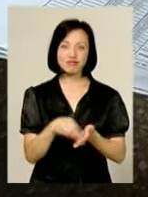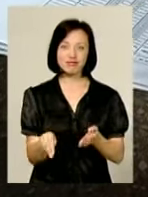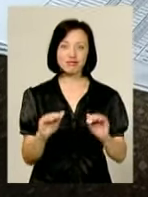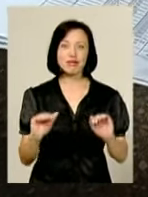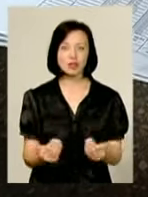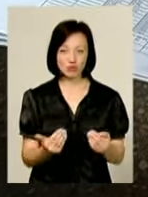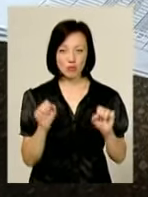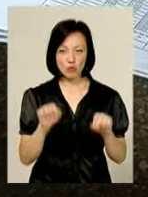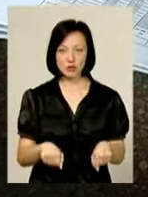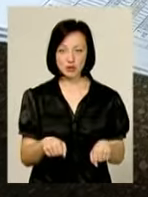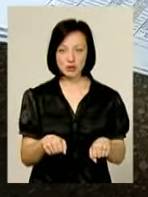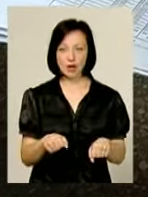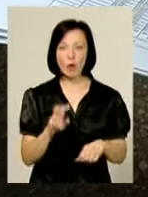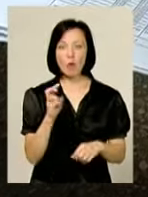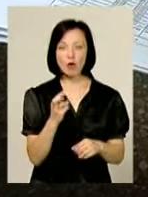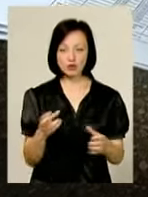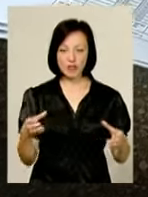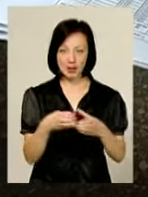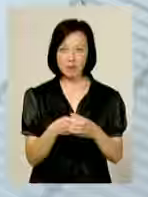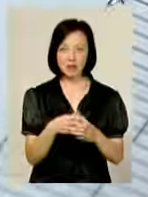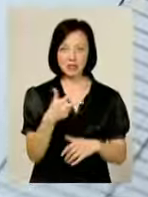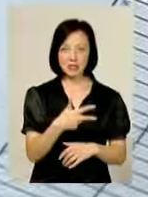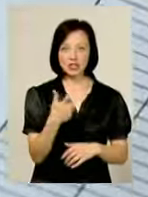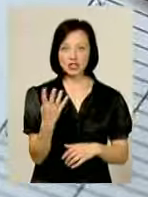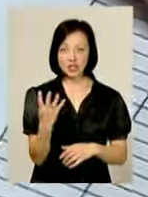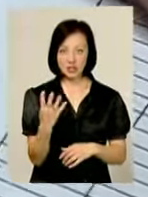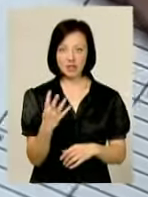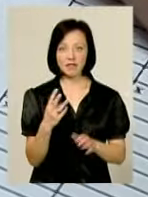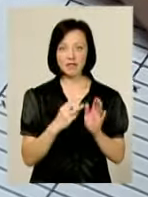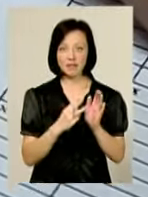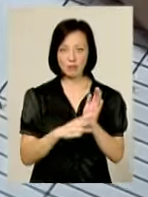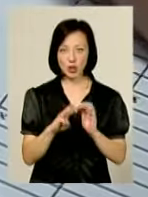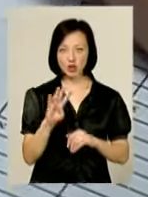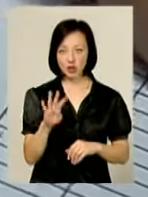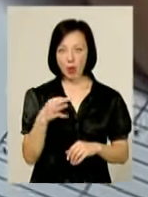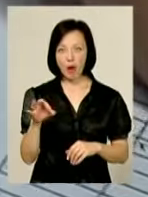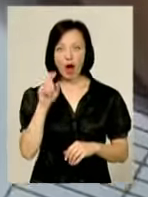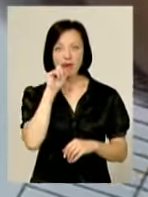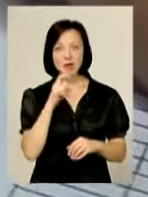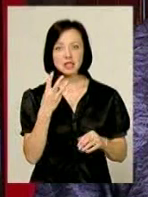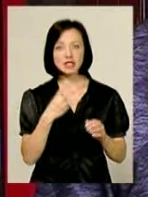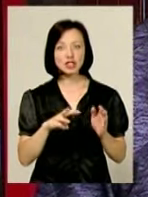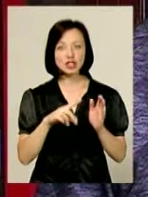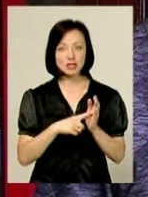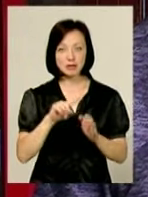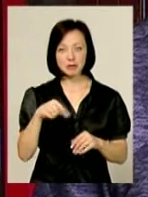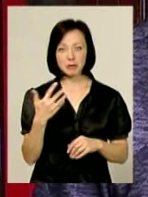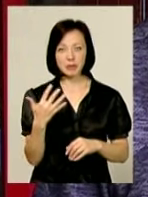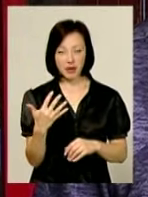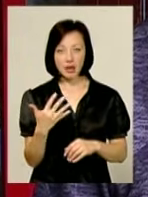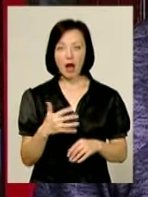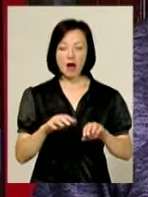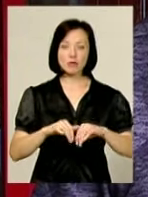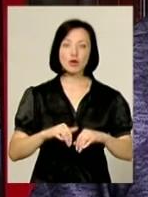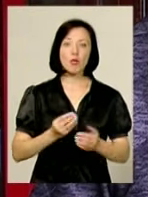набір у нас становить 34,84 гривні, по Україні 36,50. Зросла вартість буряка